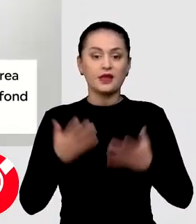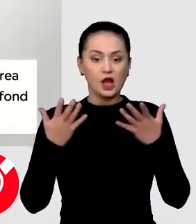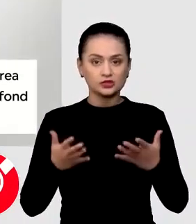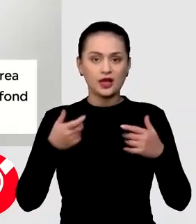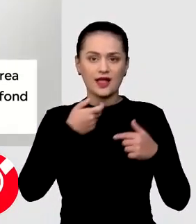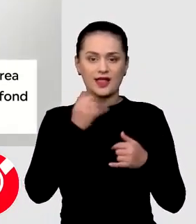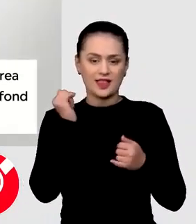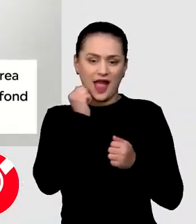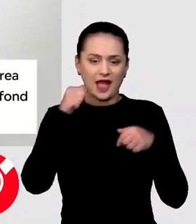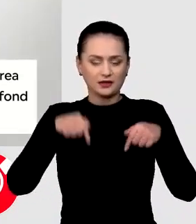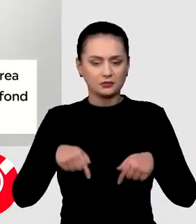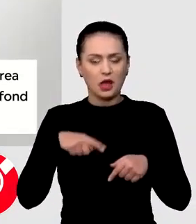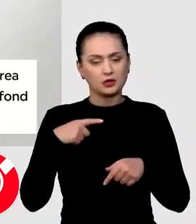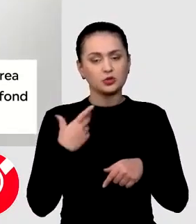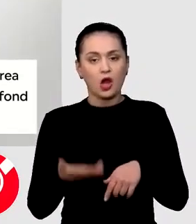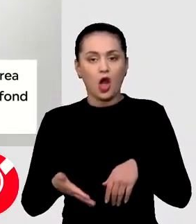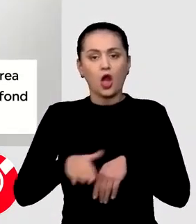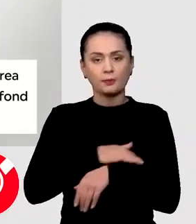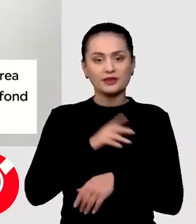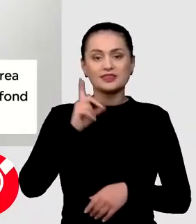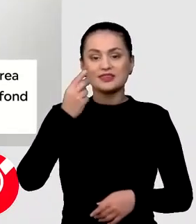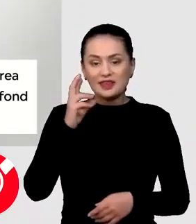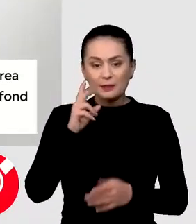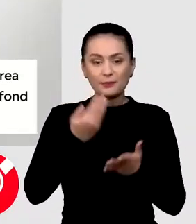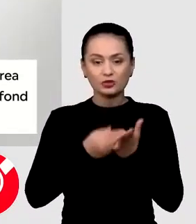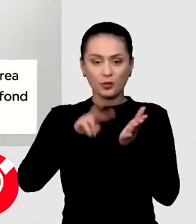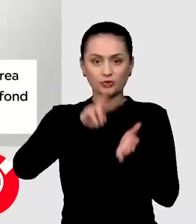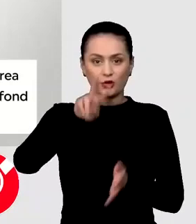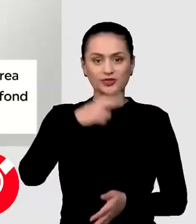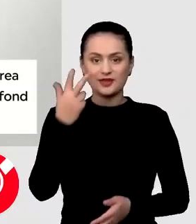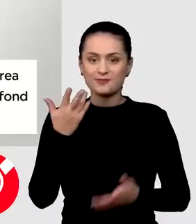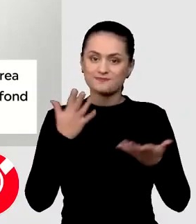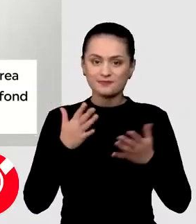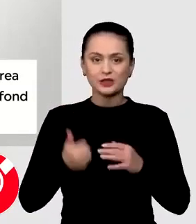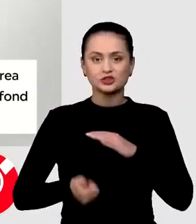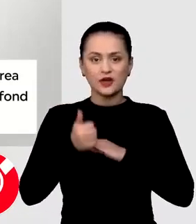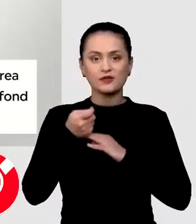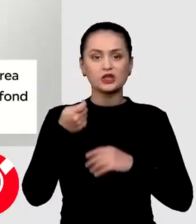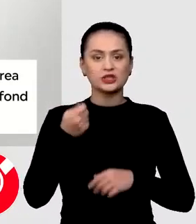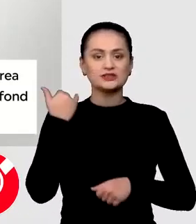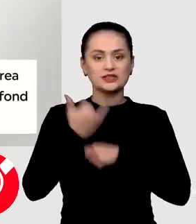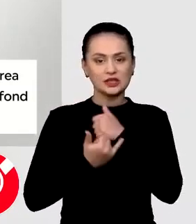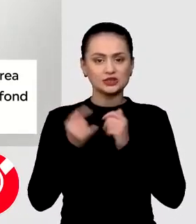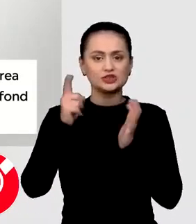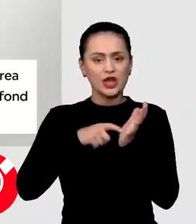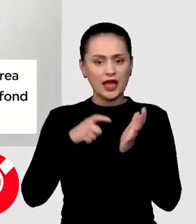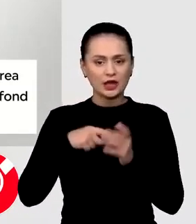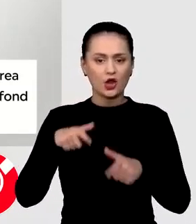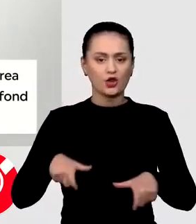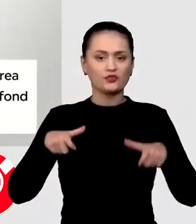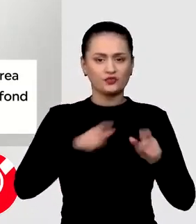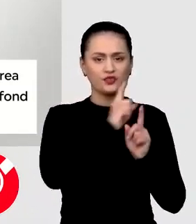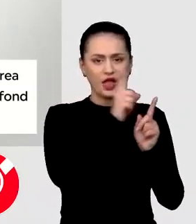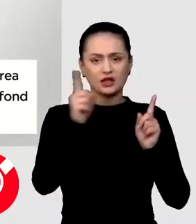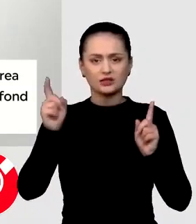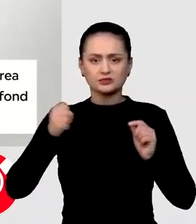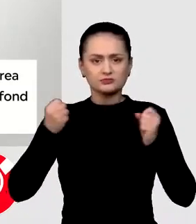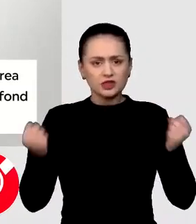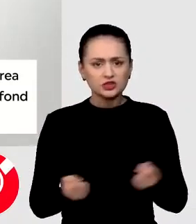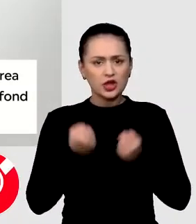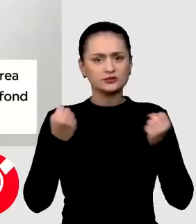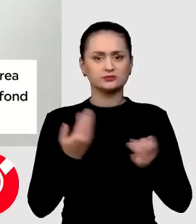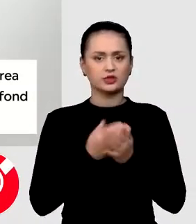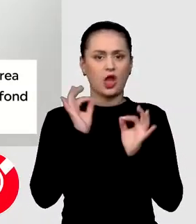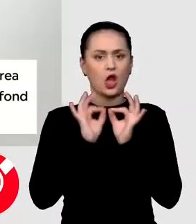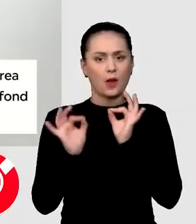Așadar, iarna aceasta suntem acoperiți, însă, pentru anul 2023. Șeful Agenției Internaționale pentru